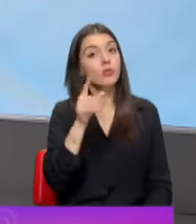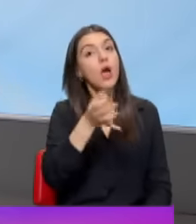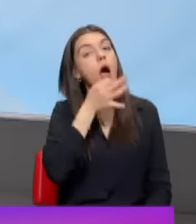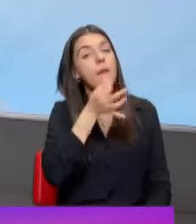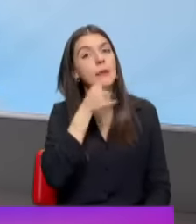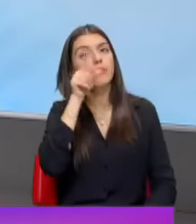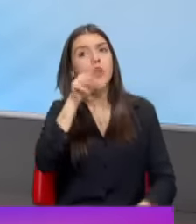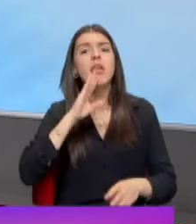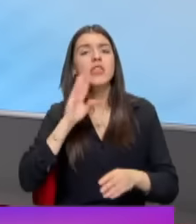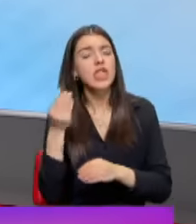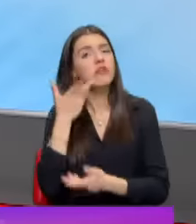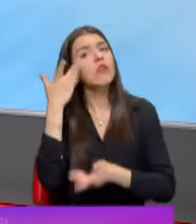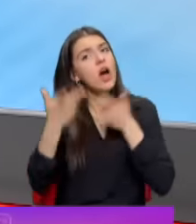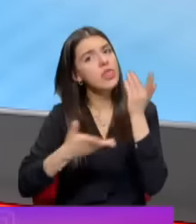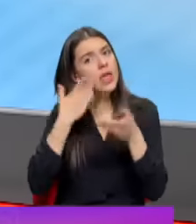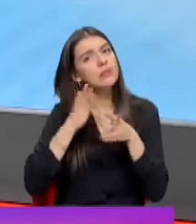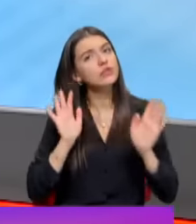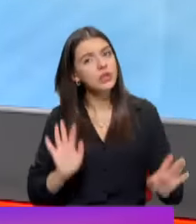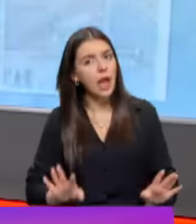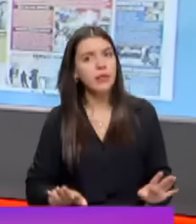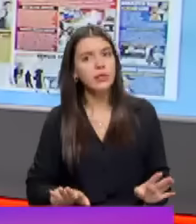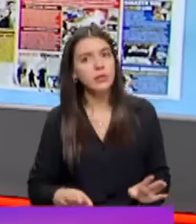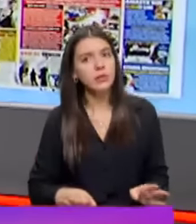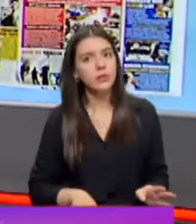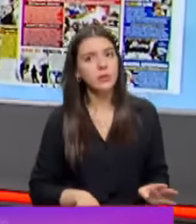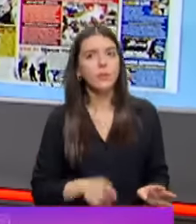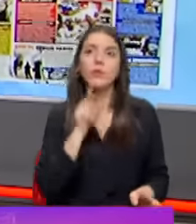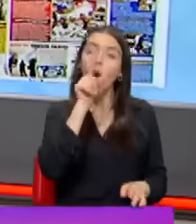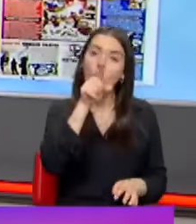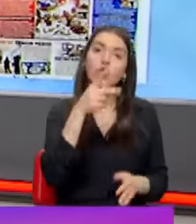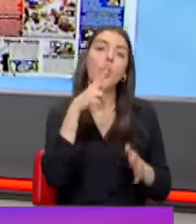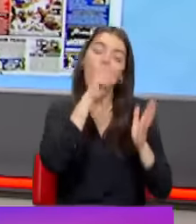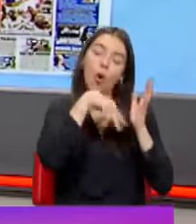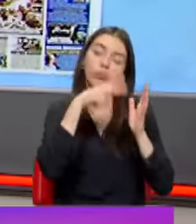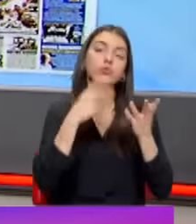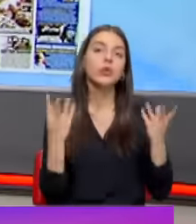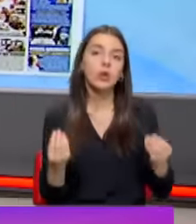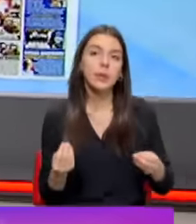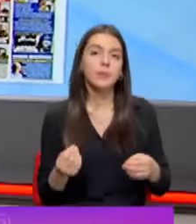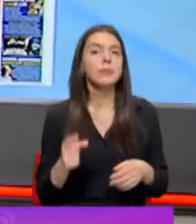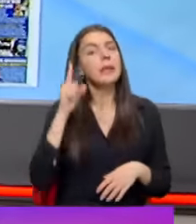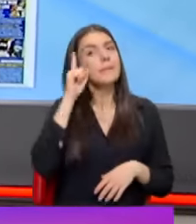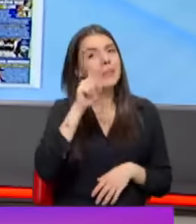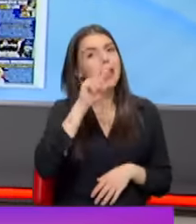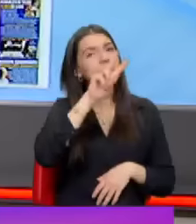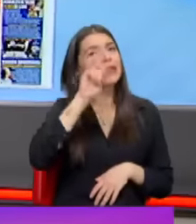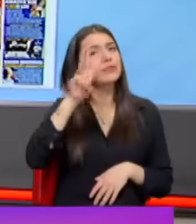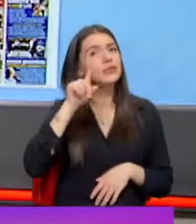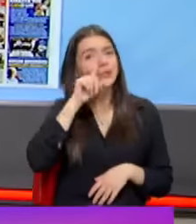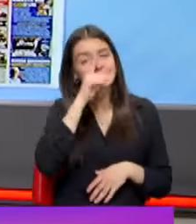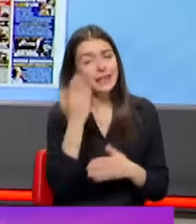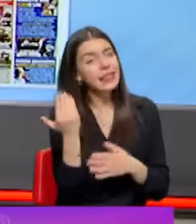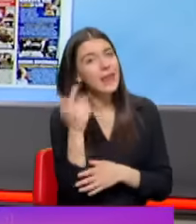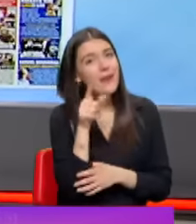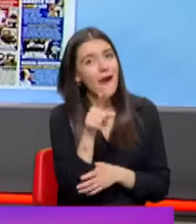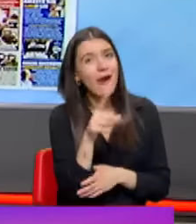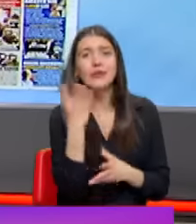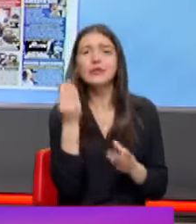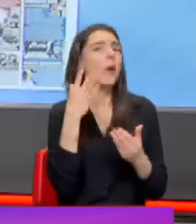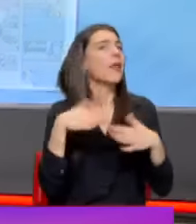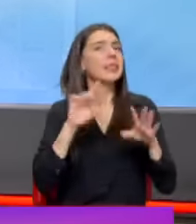kadar gençlerden bahsetmişken onu da okumuş olalım. Bir de 23 Nisan yaklaşıyor. Çok